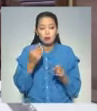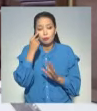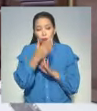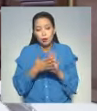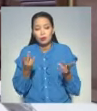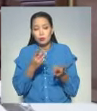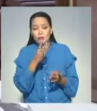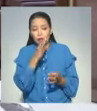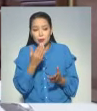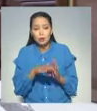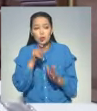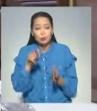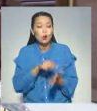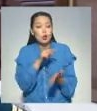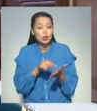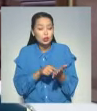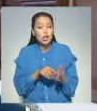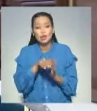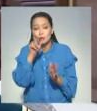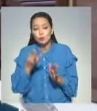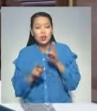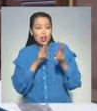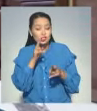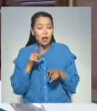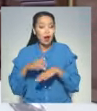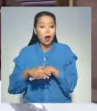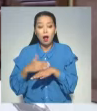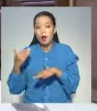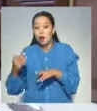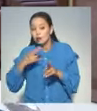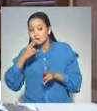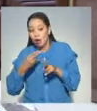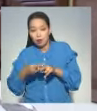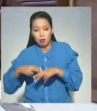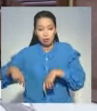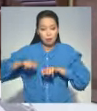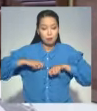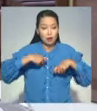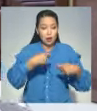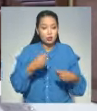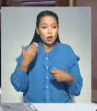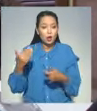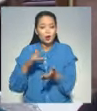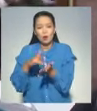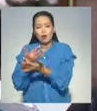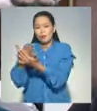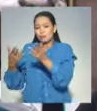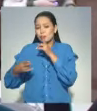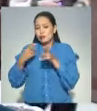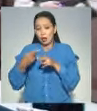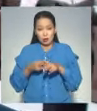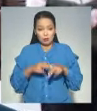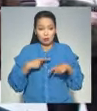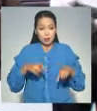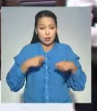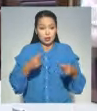Депутаттық сауалдардың барлығы ол депутаттың жанайқайы емес, ол халықтың жанайқайы. Өңірдегі көтеріліп жатқан мәселелердің біз жеткізгіміз келеді.